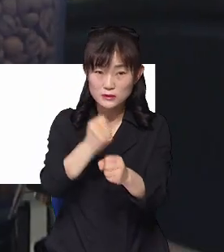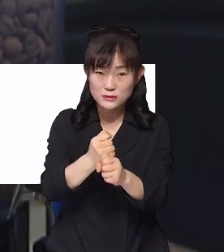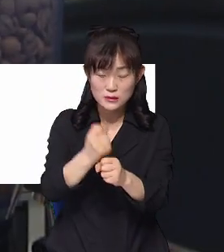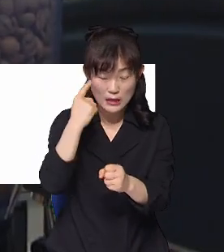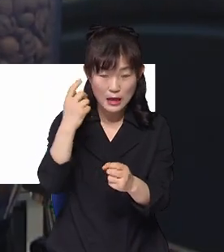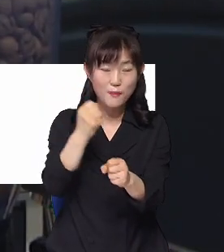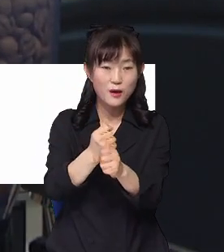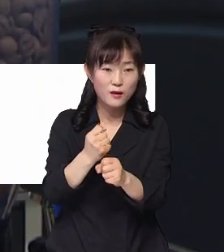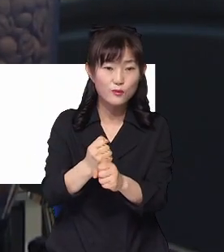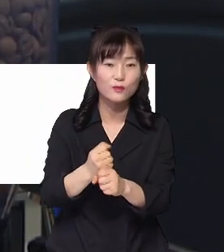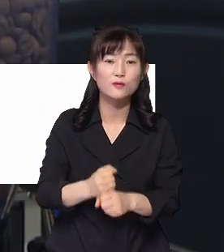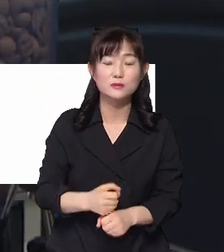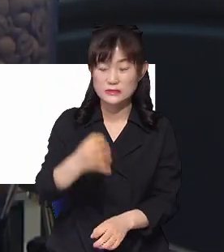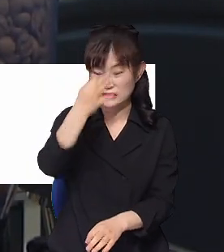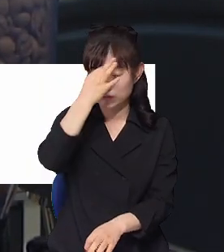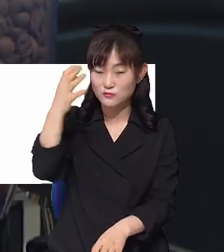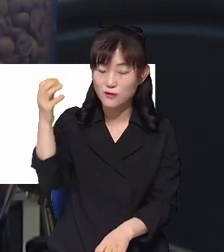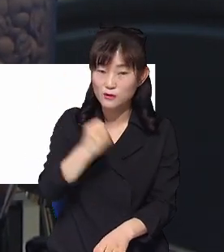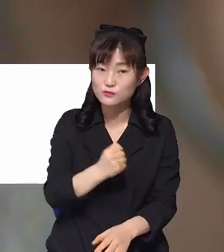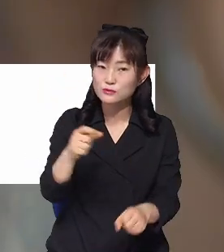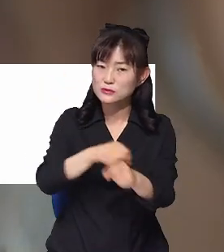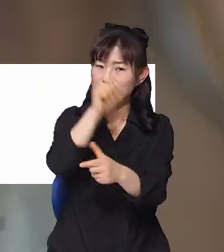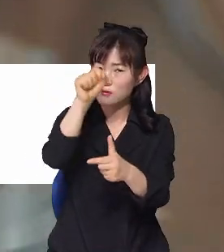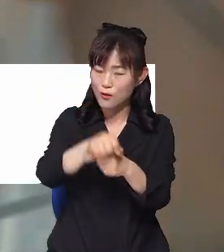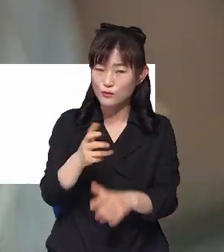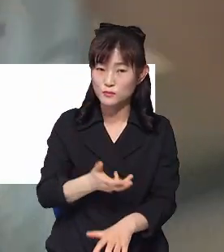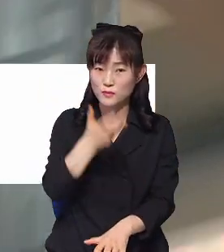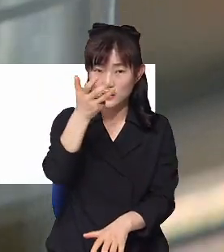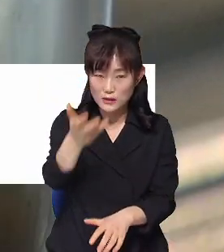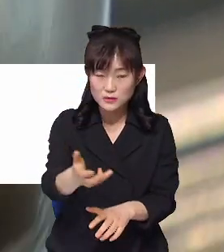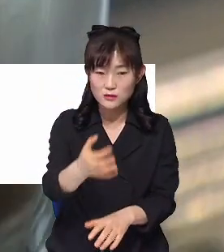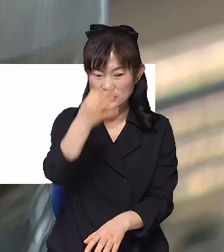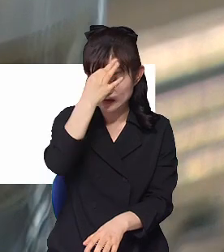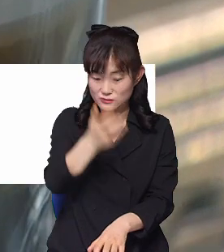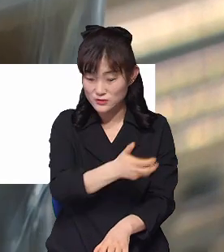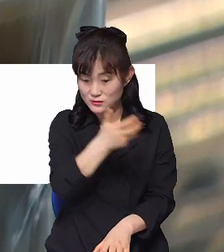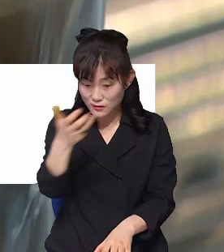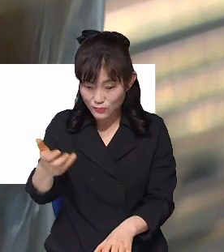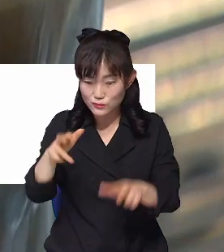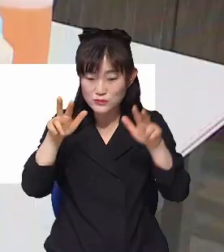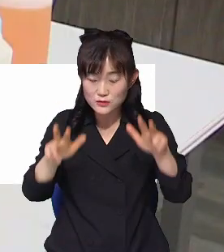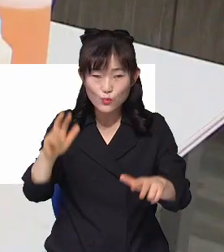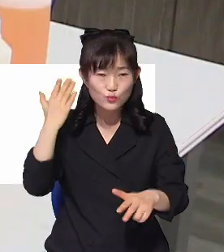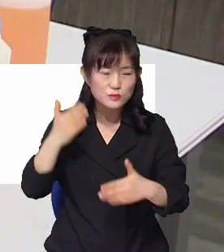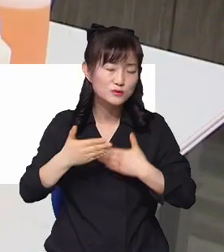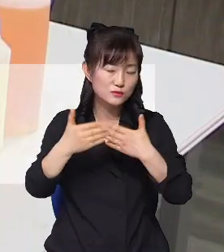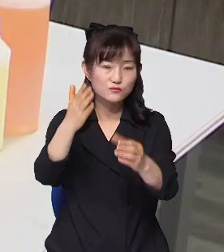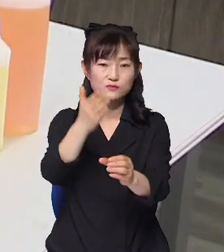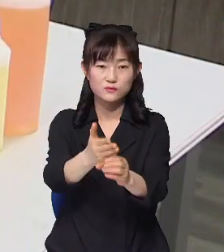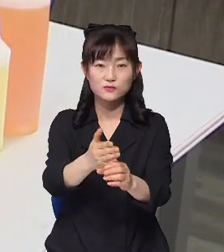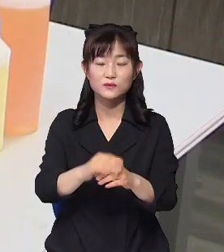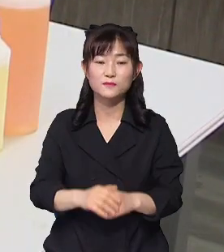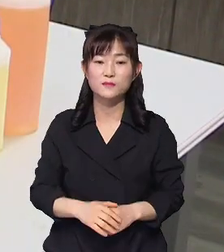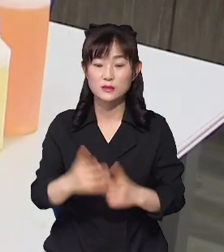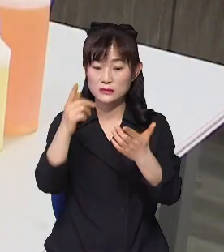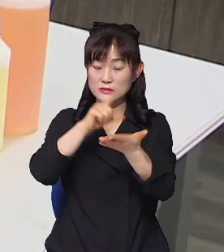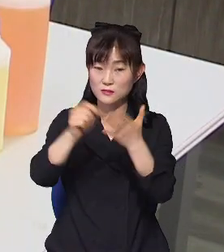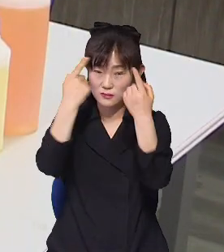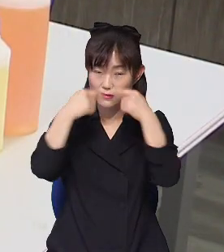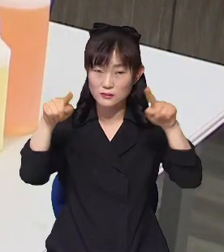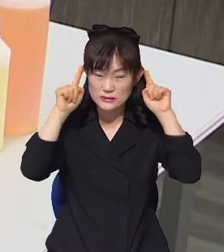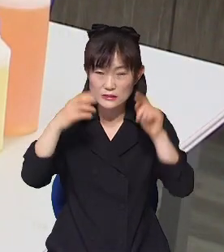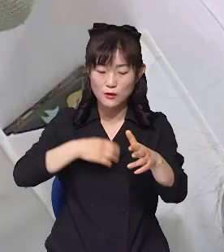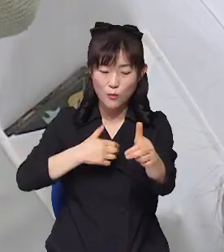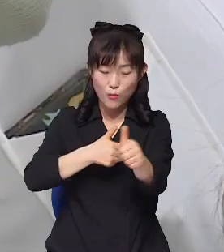그리고 가공하는 기술을 가지고 특허 출원해서 기술 이전 부분도 최근에 진행을 했었습니다. 지역 대학들이